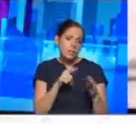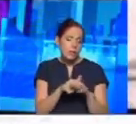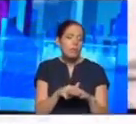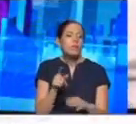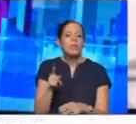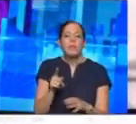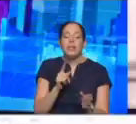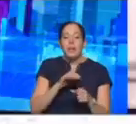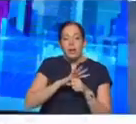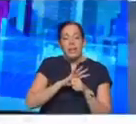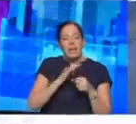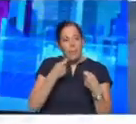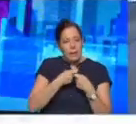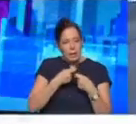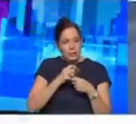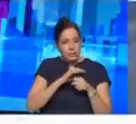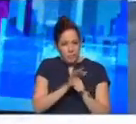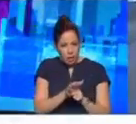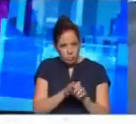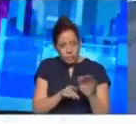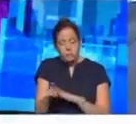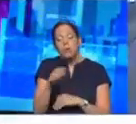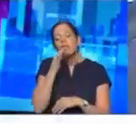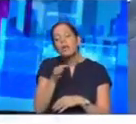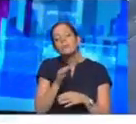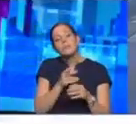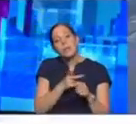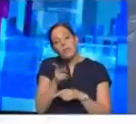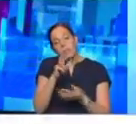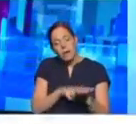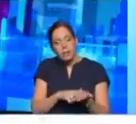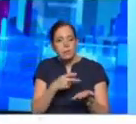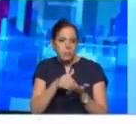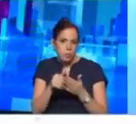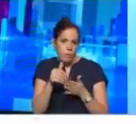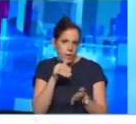של מסתננים, אני... שאלה באמת אם זה יעבור את בגץ, אבל אנחנו נמשיך מנעדכן בעניין הזה.